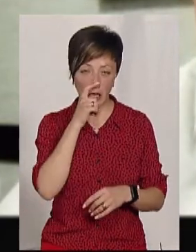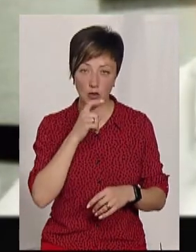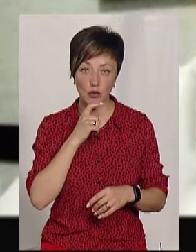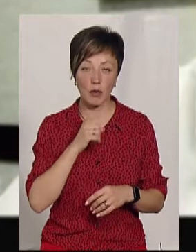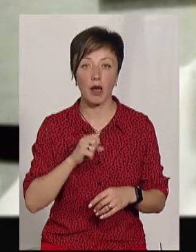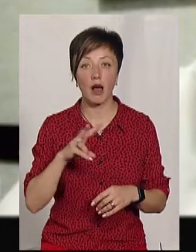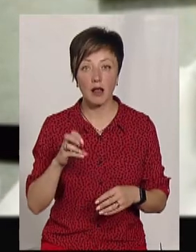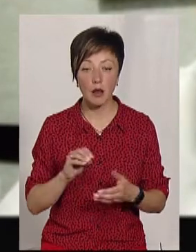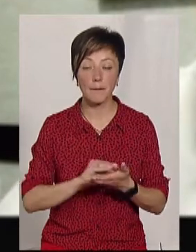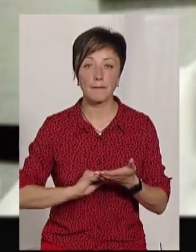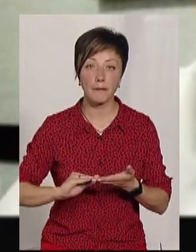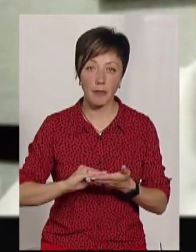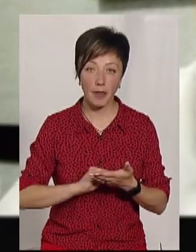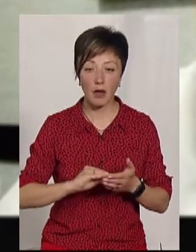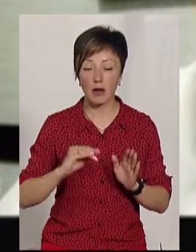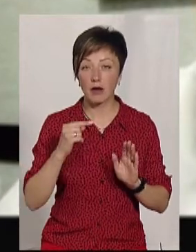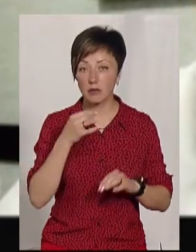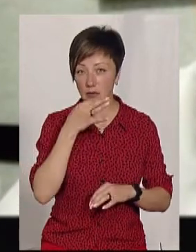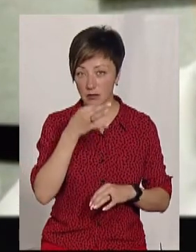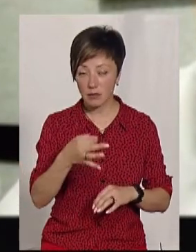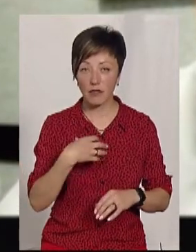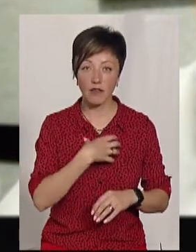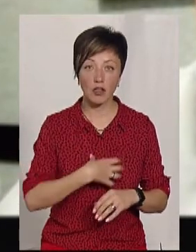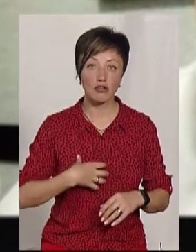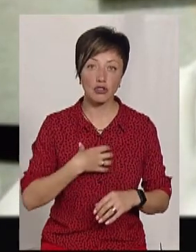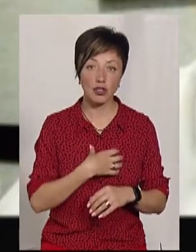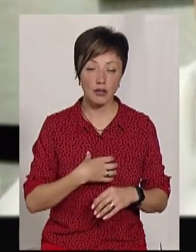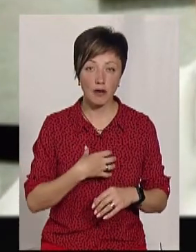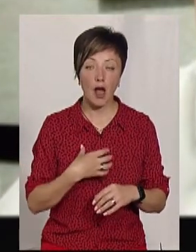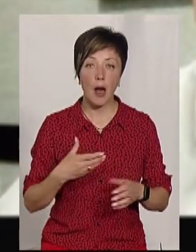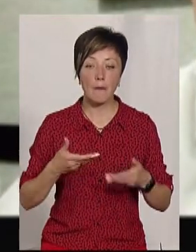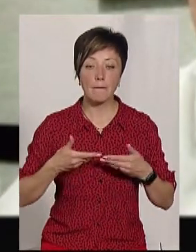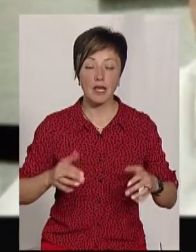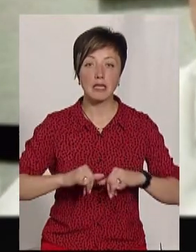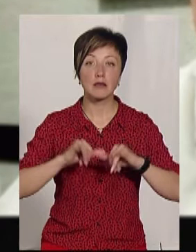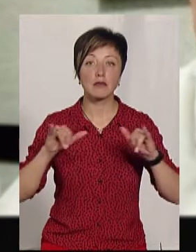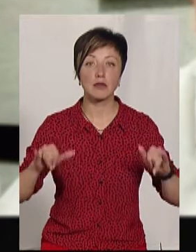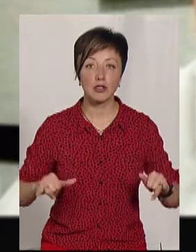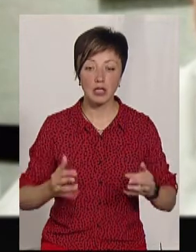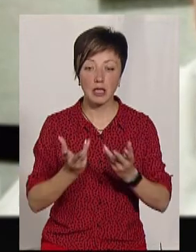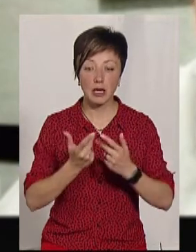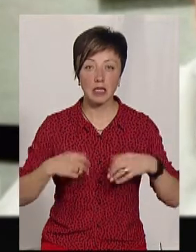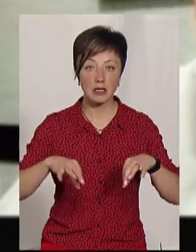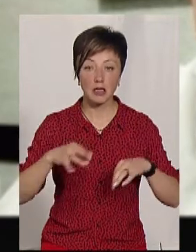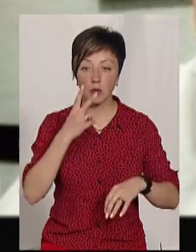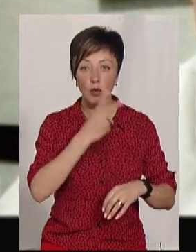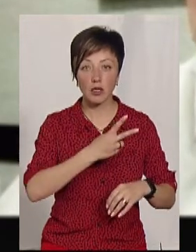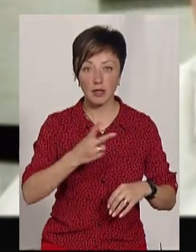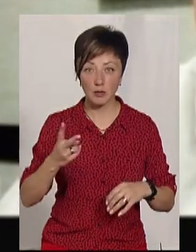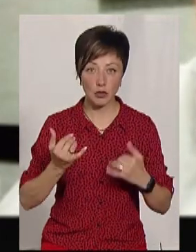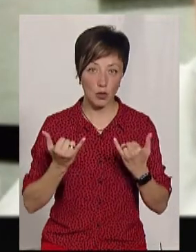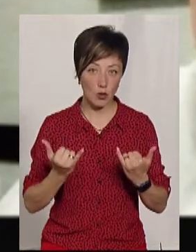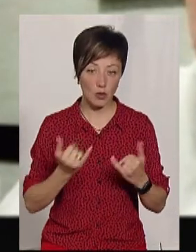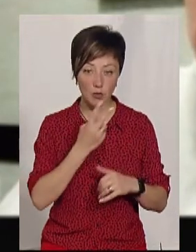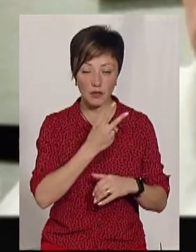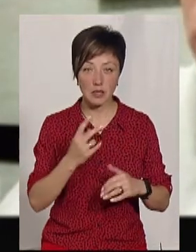розуміє. Але я ще раз хочу підкреслити одну дуже важливу річ. Ми збільшили кількість транспорту. Якщо ми зараз подивимося, от я